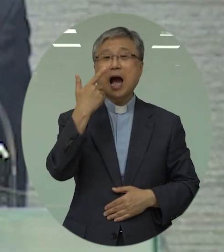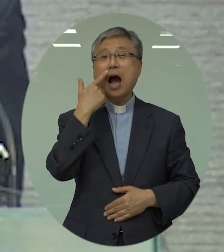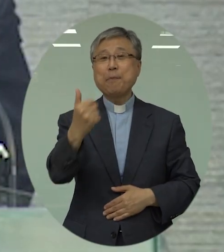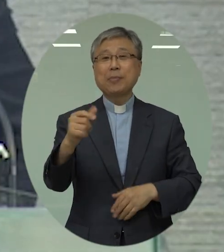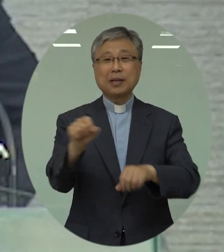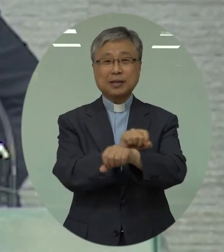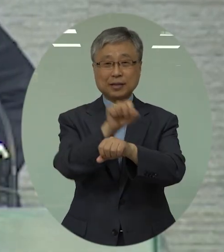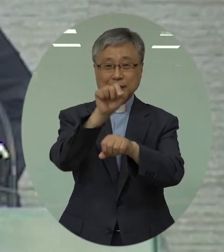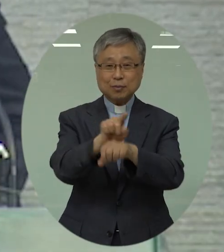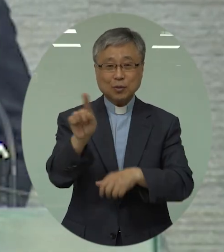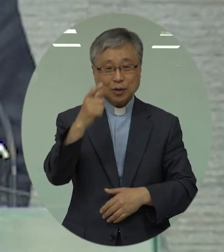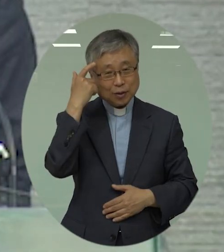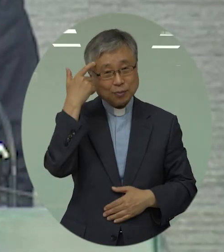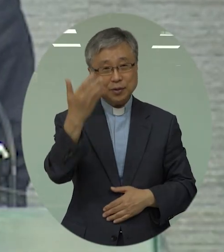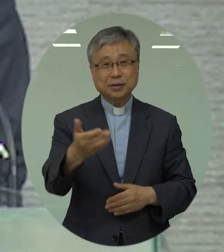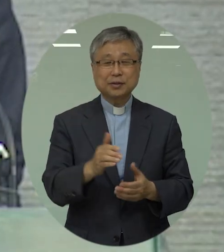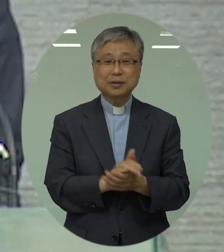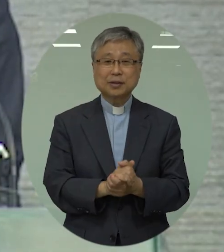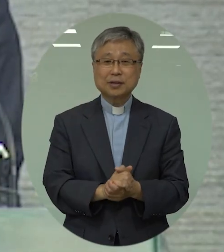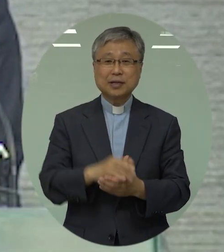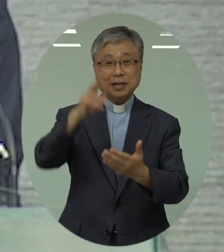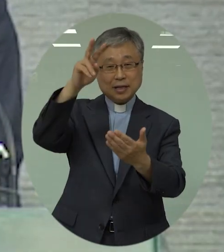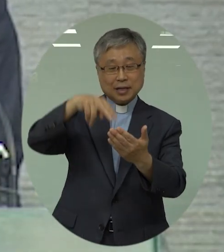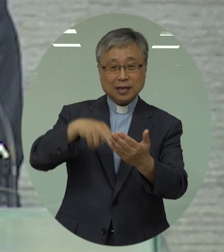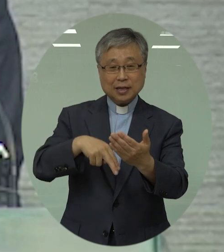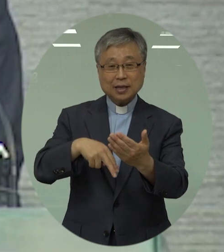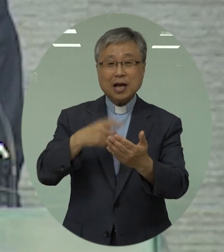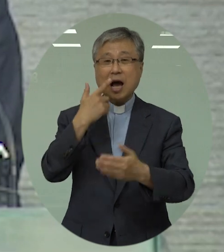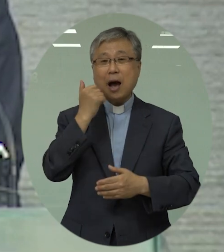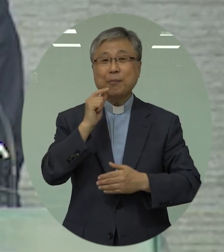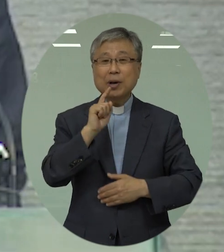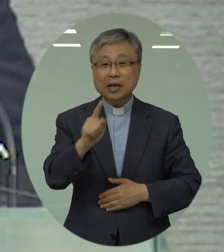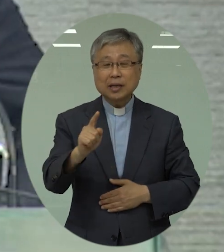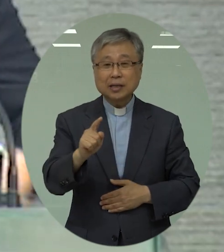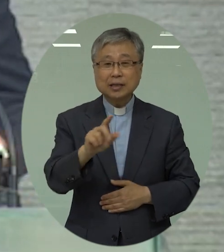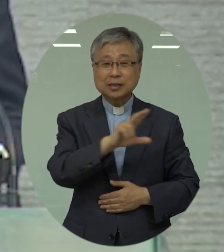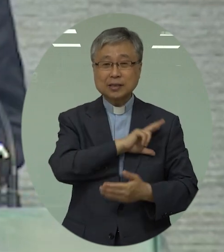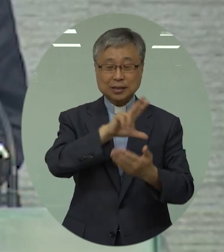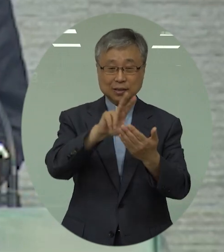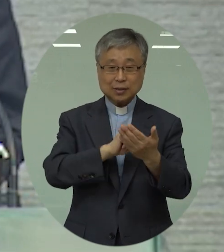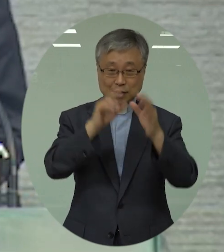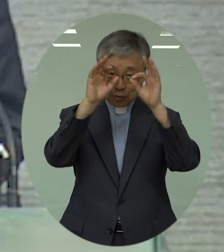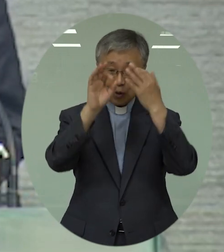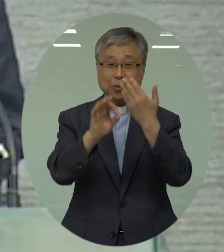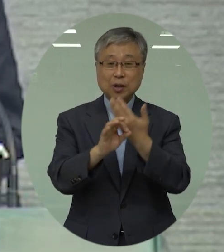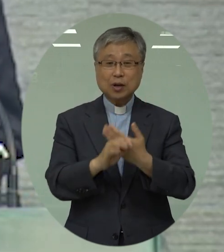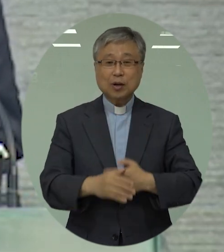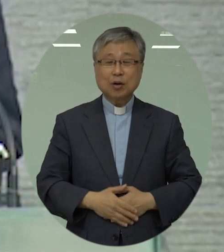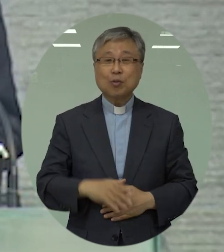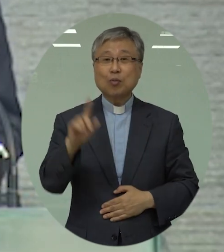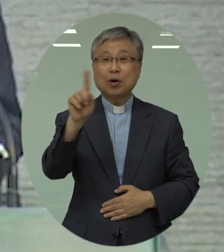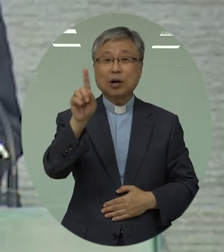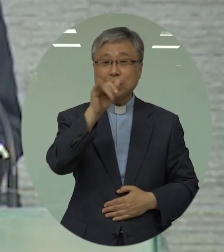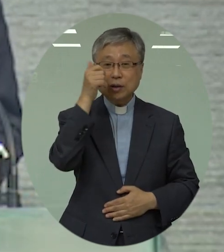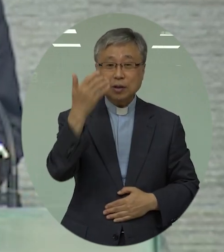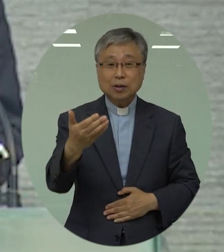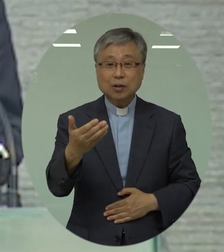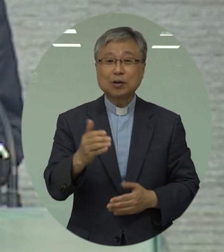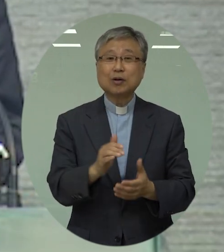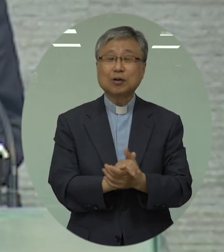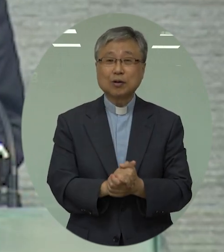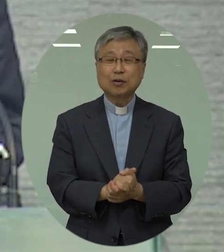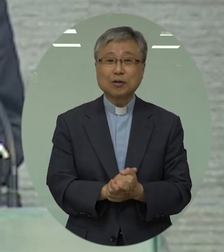특징. 자, 한번 읽겠습니다. 아비들아 제목 거기에 보면 뭐라고 그랬어요? 누가